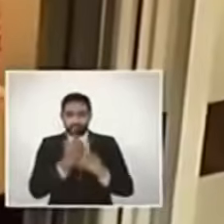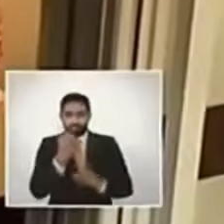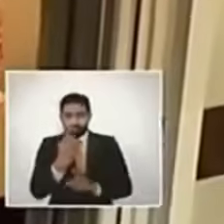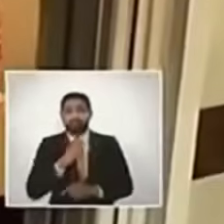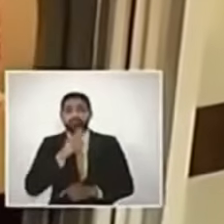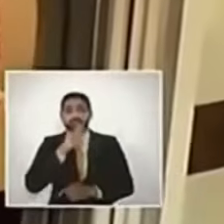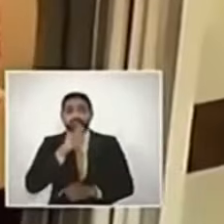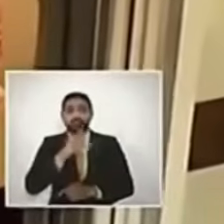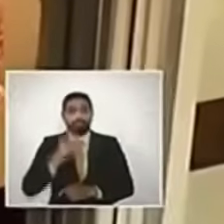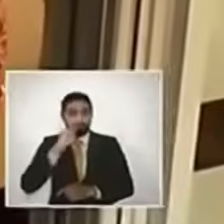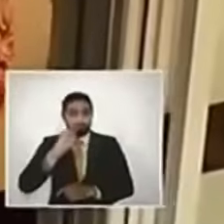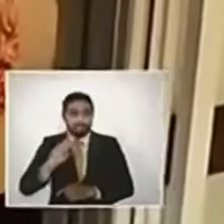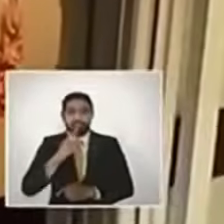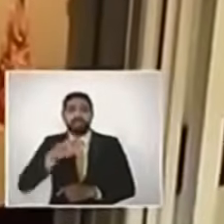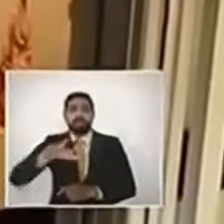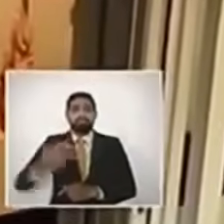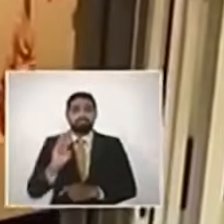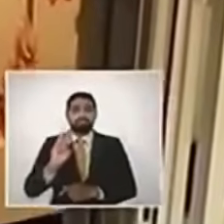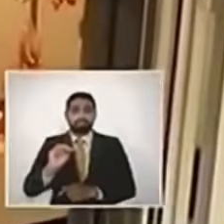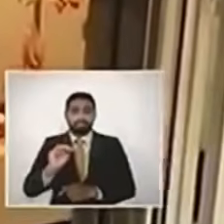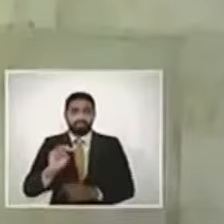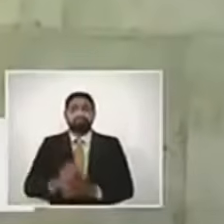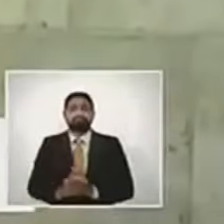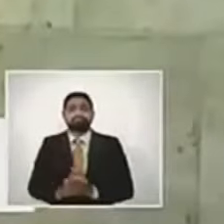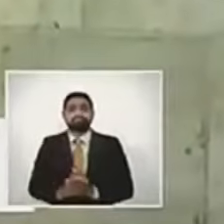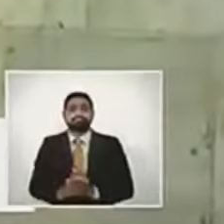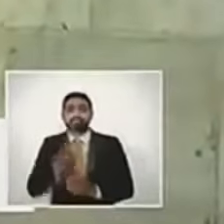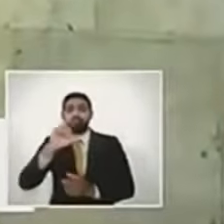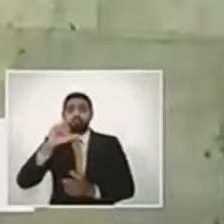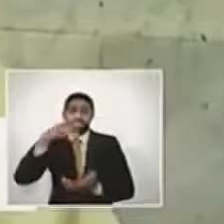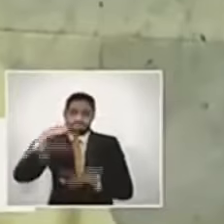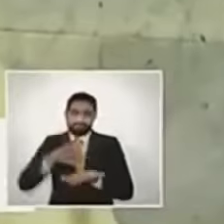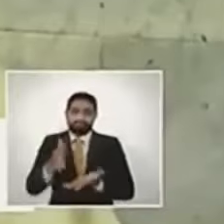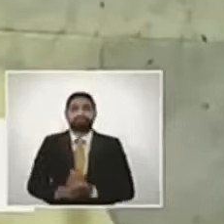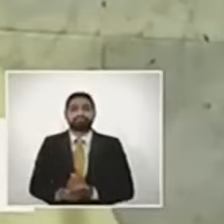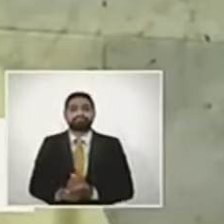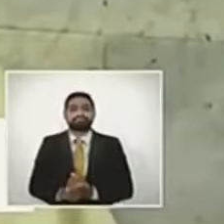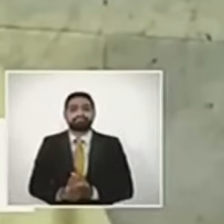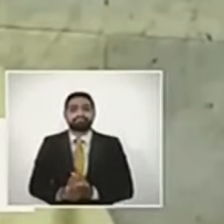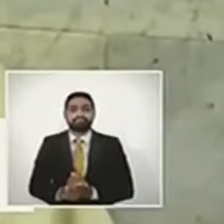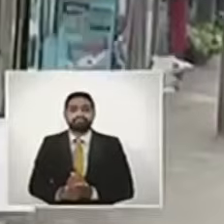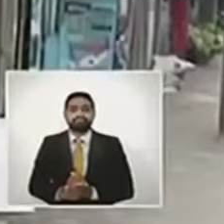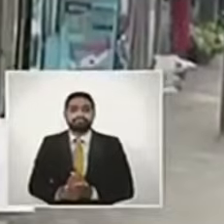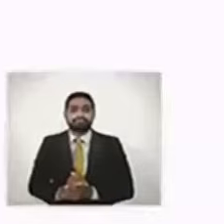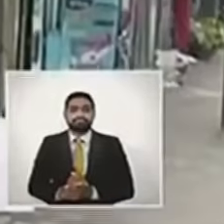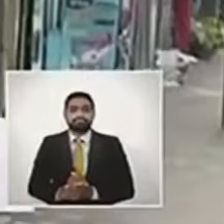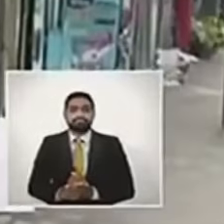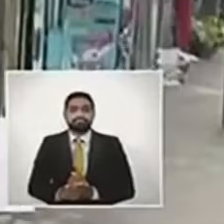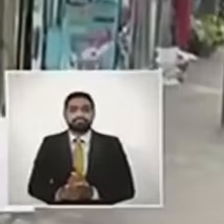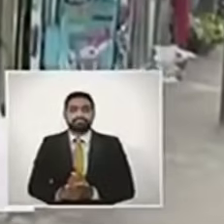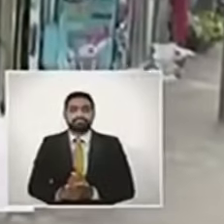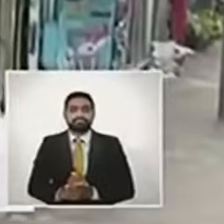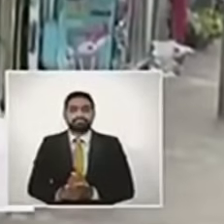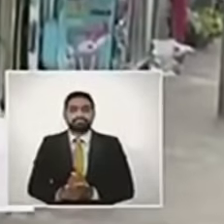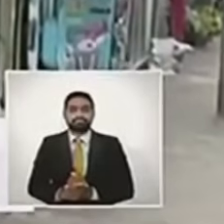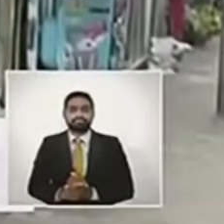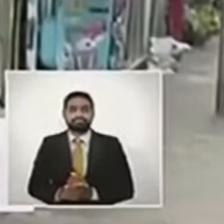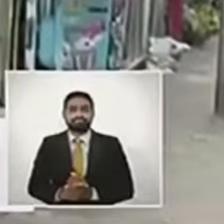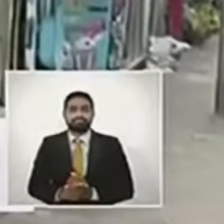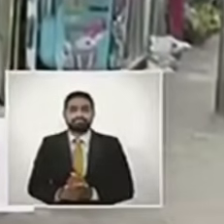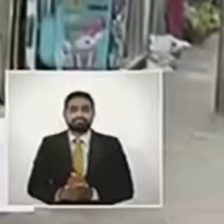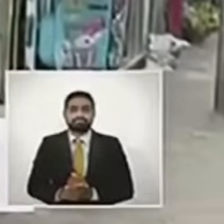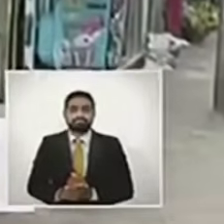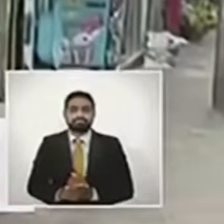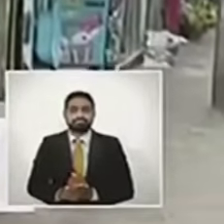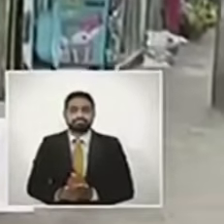several outlets in the city of Colombo today. කුකුල් මස් 800යි පාලනේ මිලක් නෑ මේක ඇවිලා කිලෝ 3ක් ගන්න පුළුවන් සල්ලි ගන්න